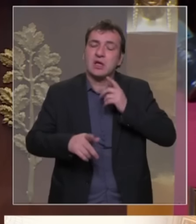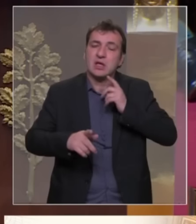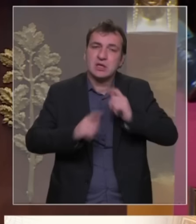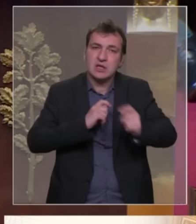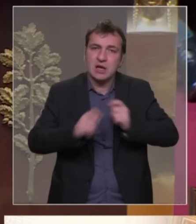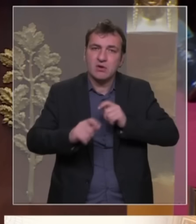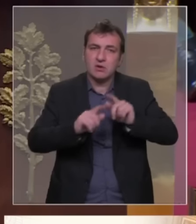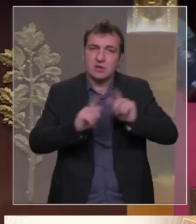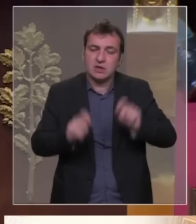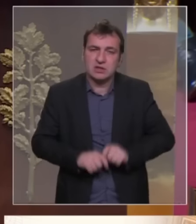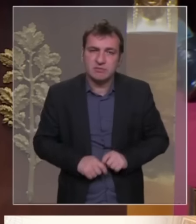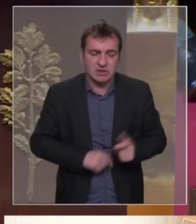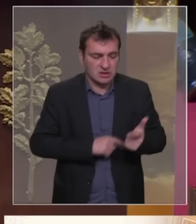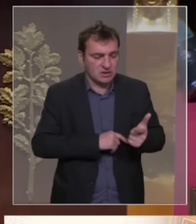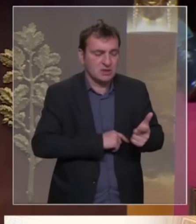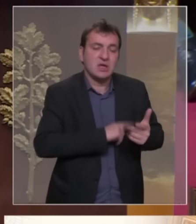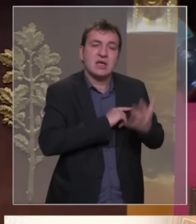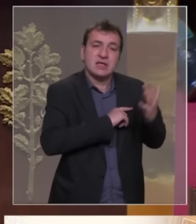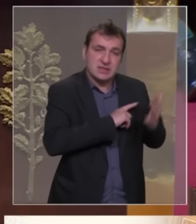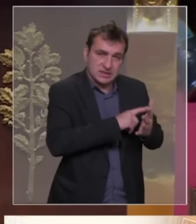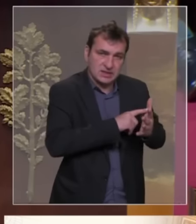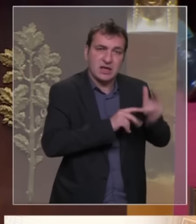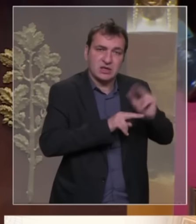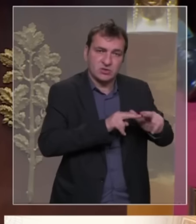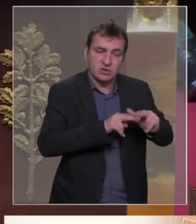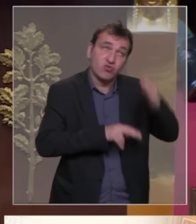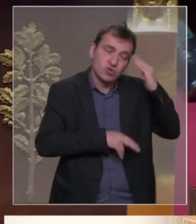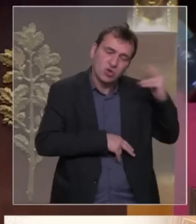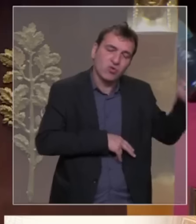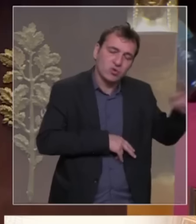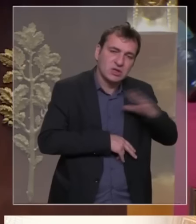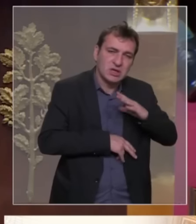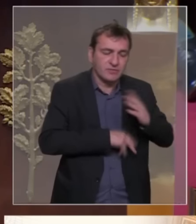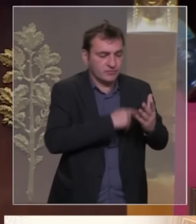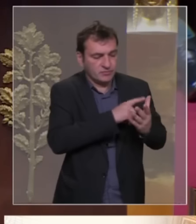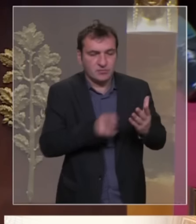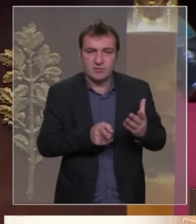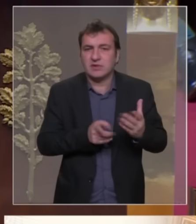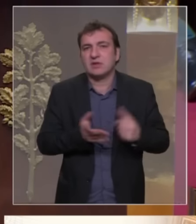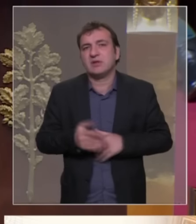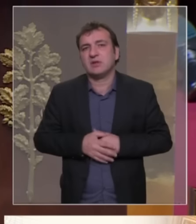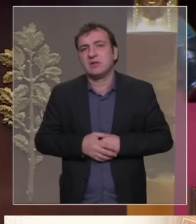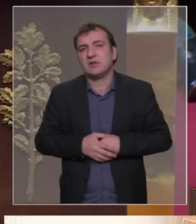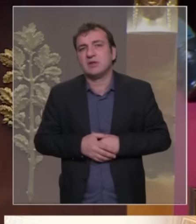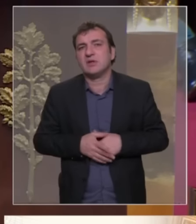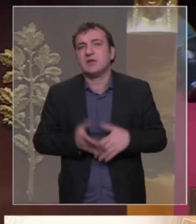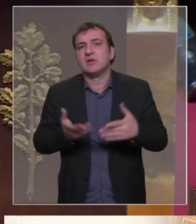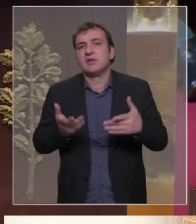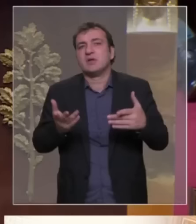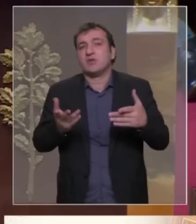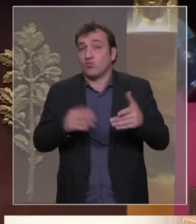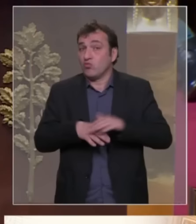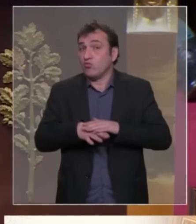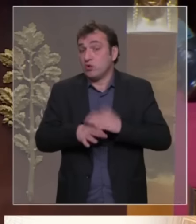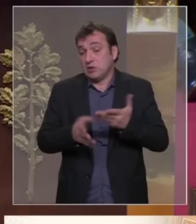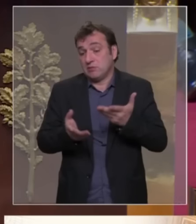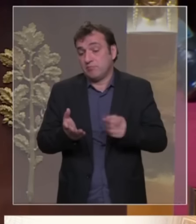respect, 5 chantiers, et je sais qu'il y en a d'autres. Cette feuille de route doit nous permettre de répondre sincèrement,